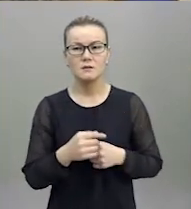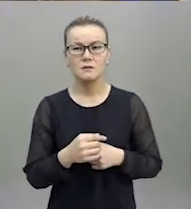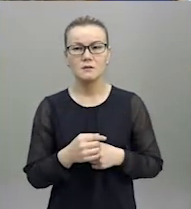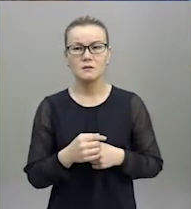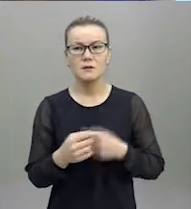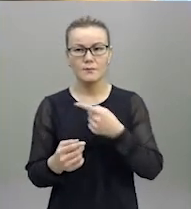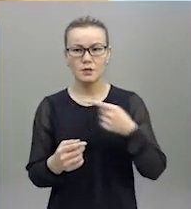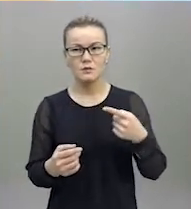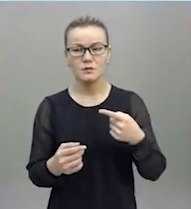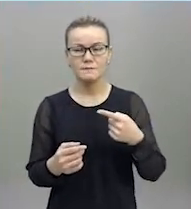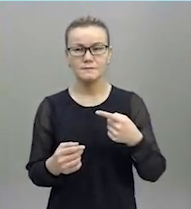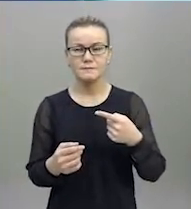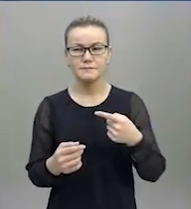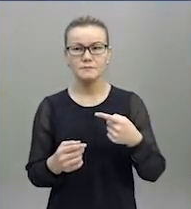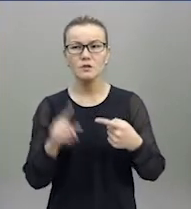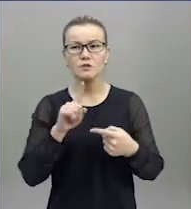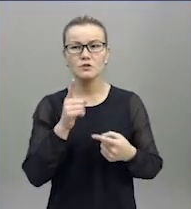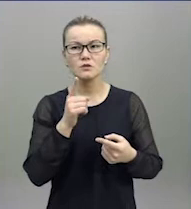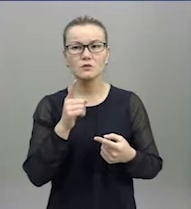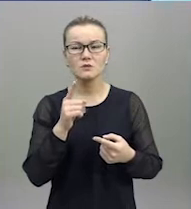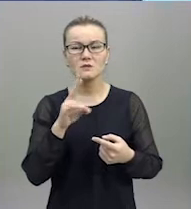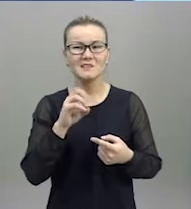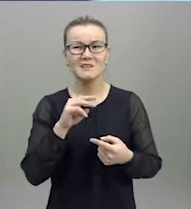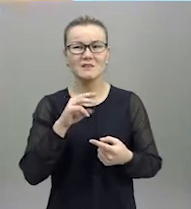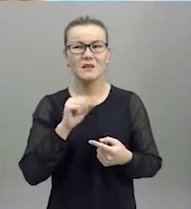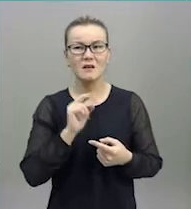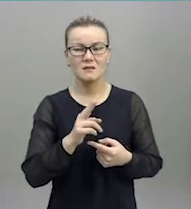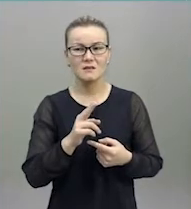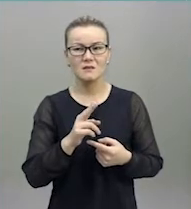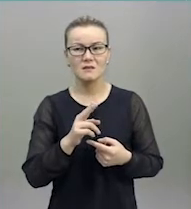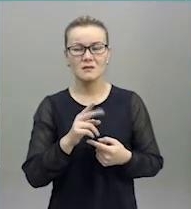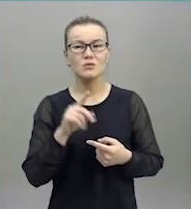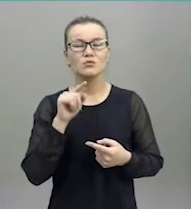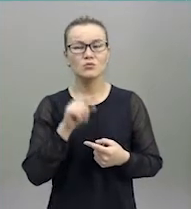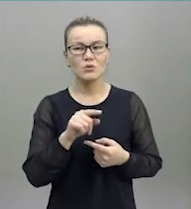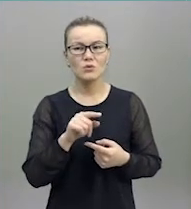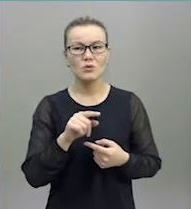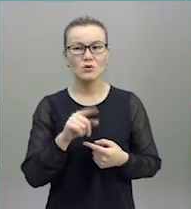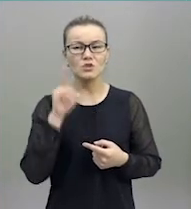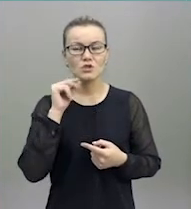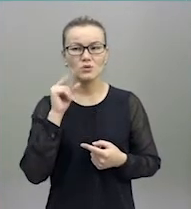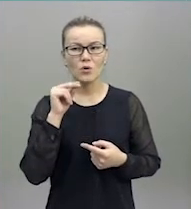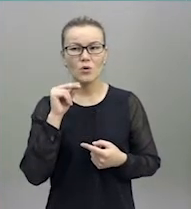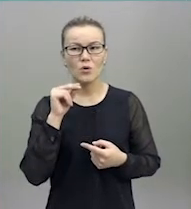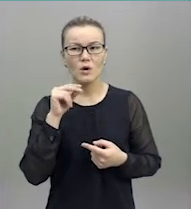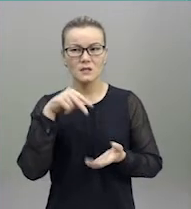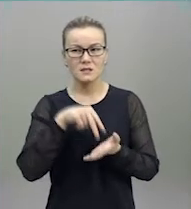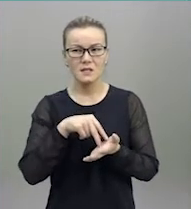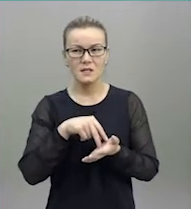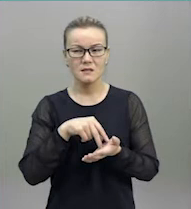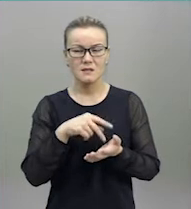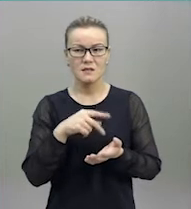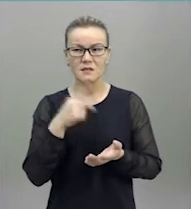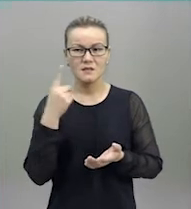минус что здесь не так здесь не так то что число стоит не на первом